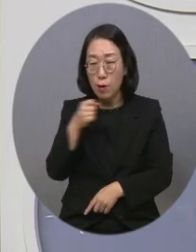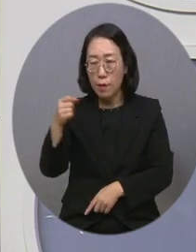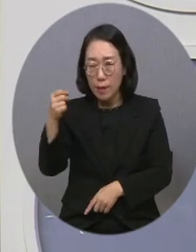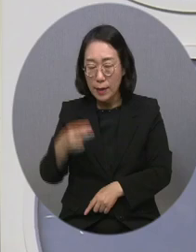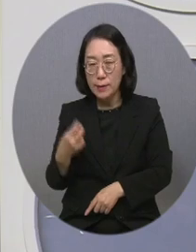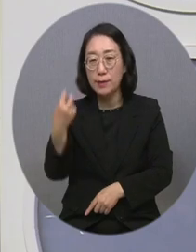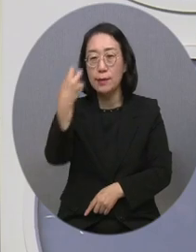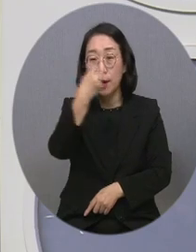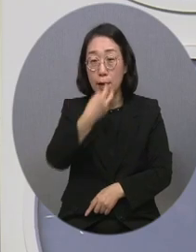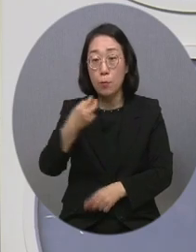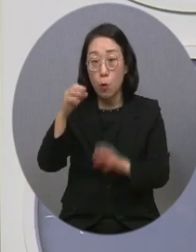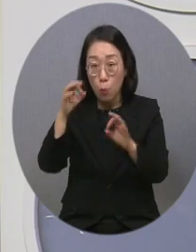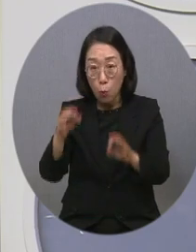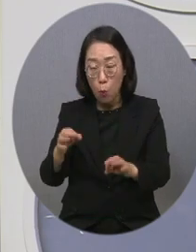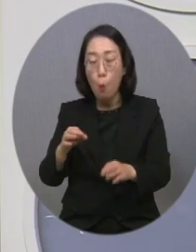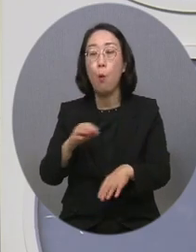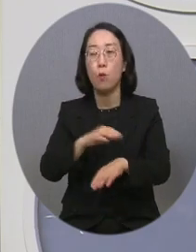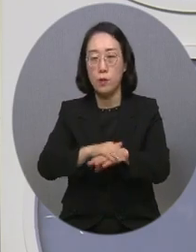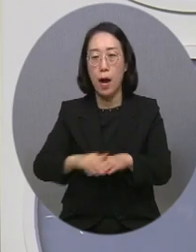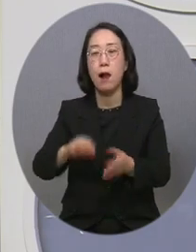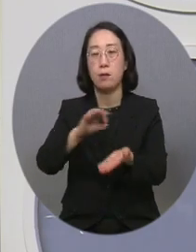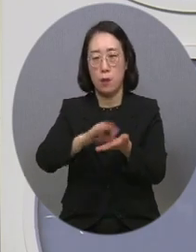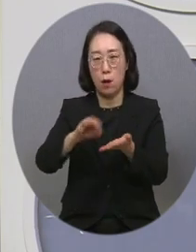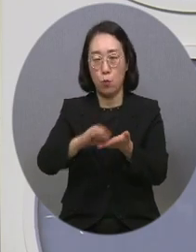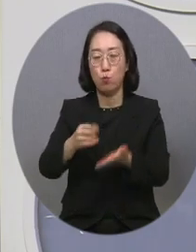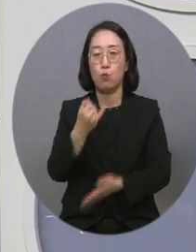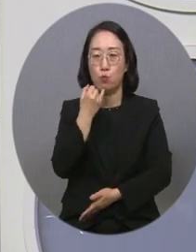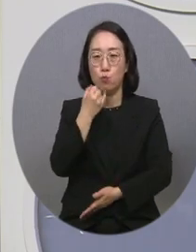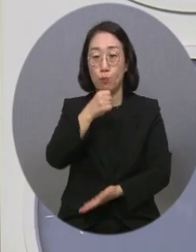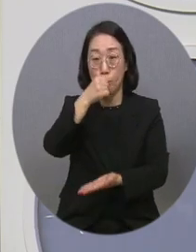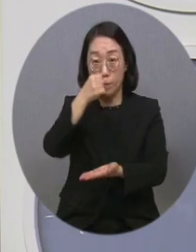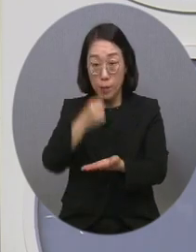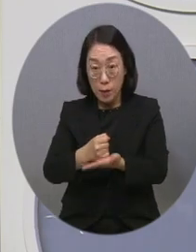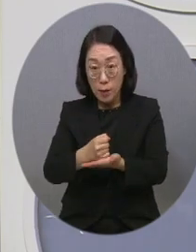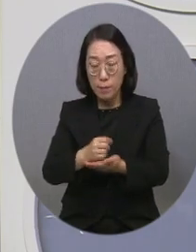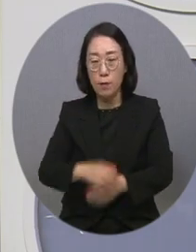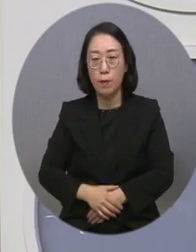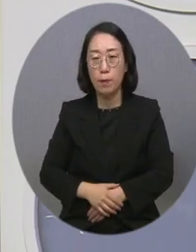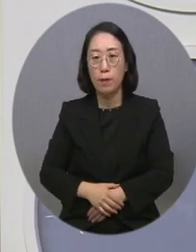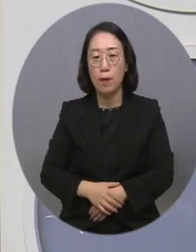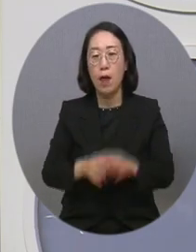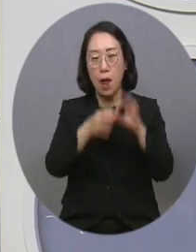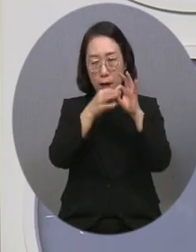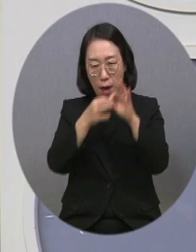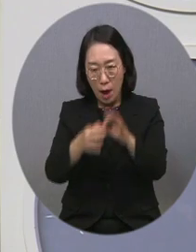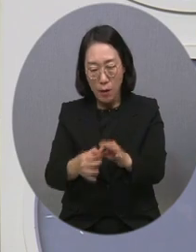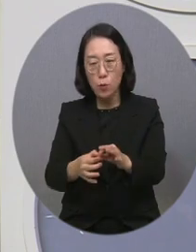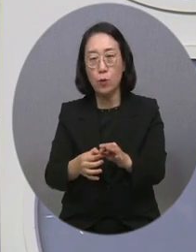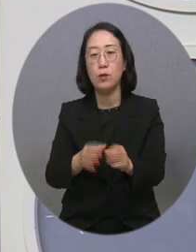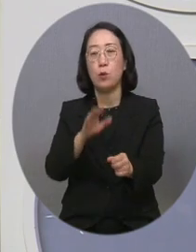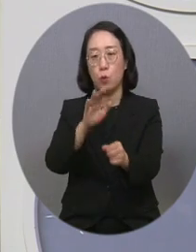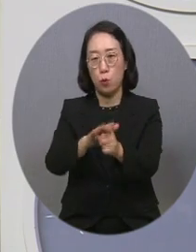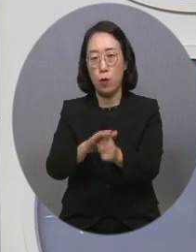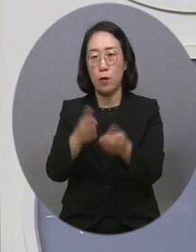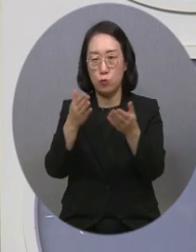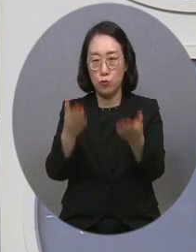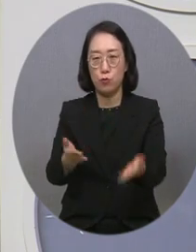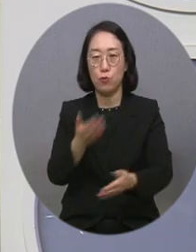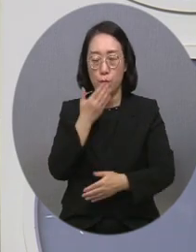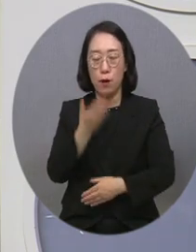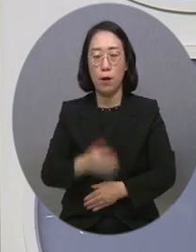다시 하고 그 다음에 이제 잘 쓰여졌다 하면은 이제 계속해서 이제 지원 사업을 할 수 있게 이렇게 되는